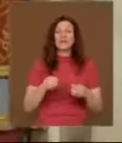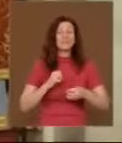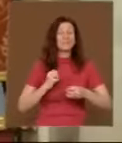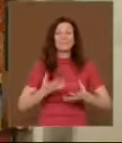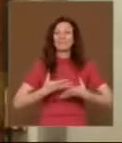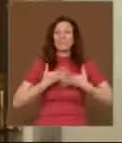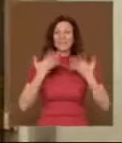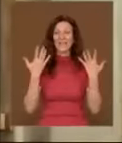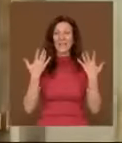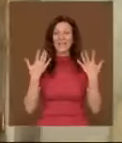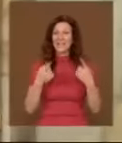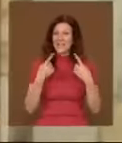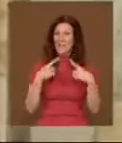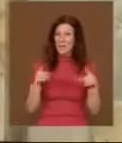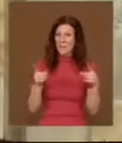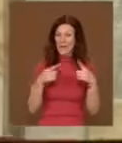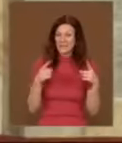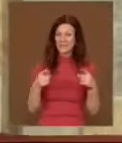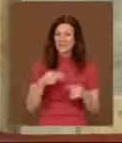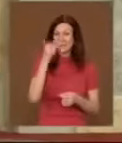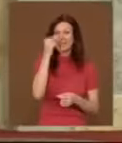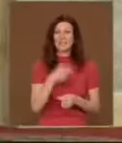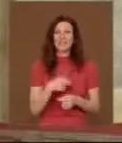Възкресният тропар, който изпълнява църковния хор,